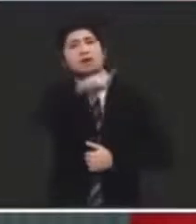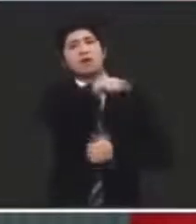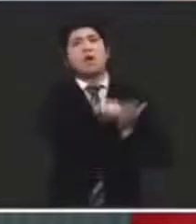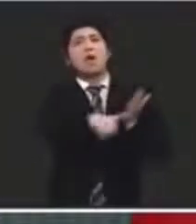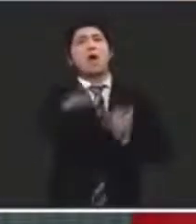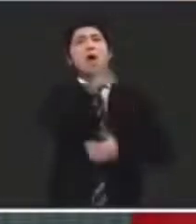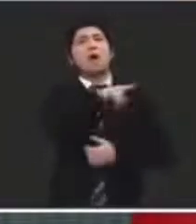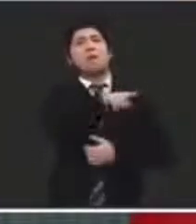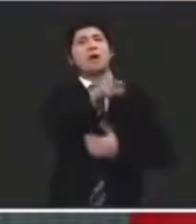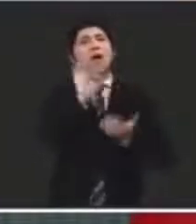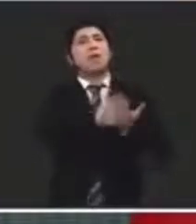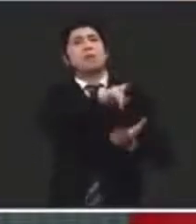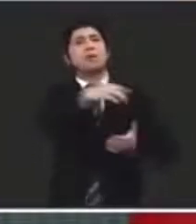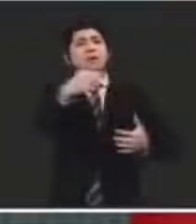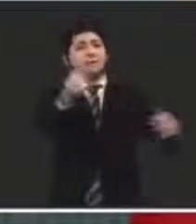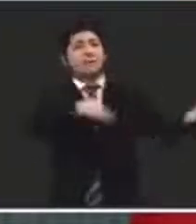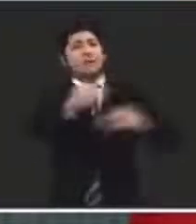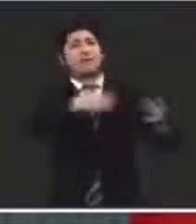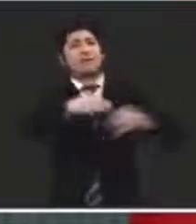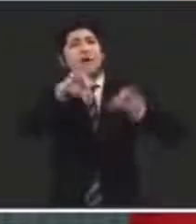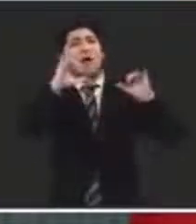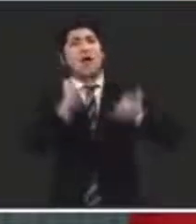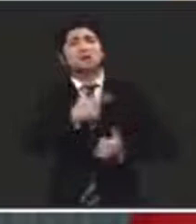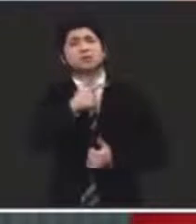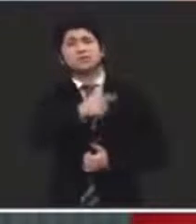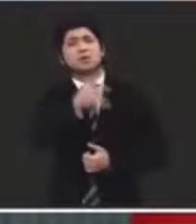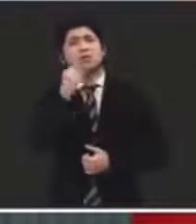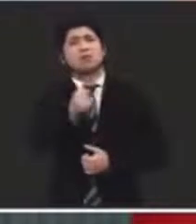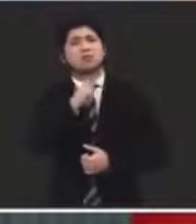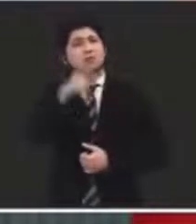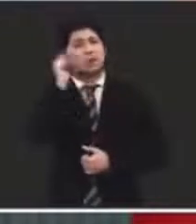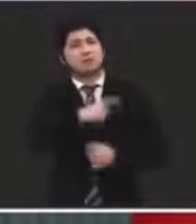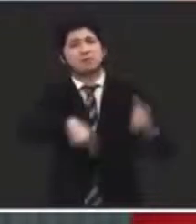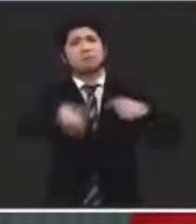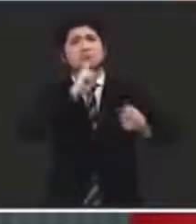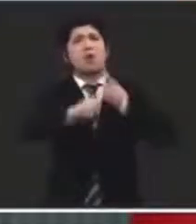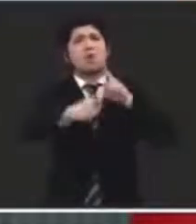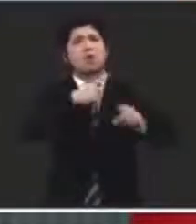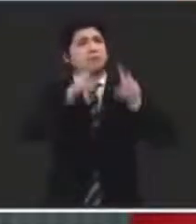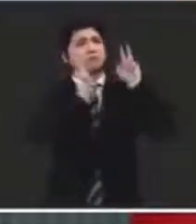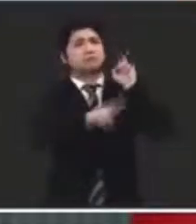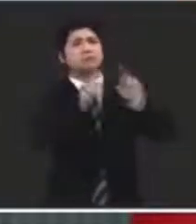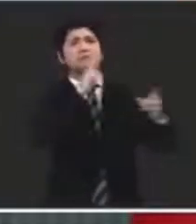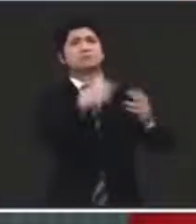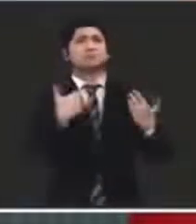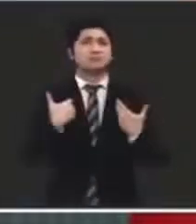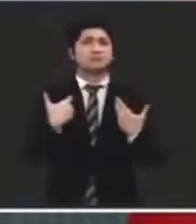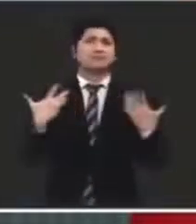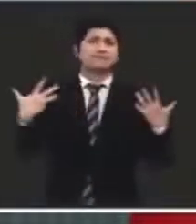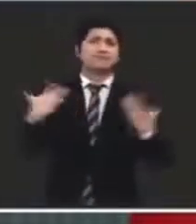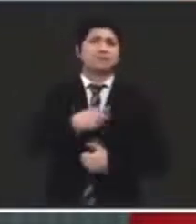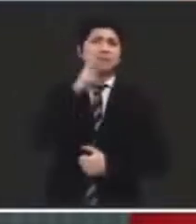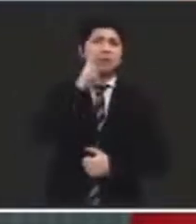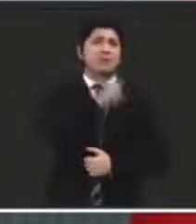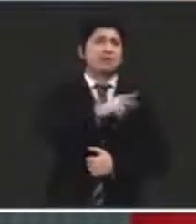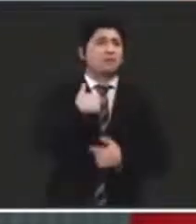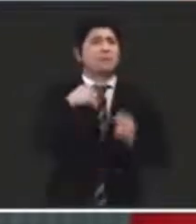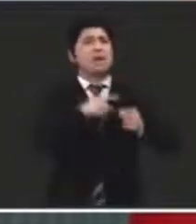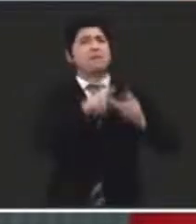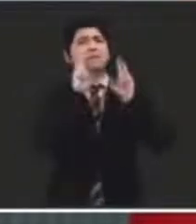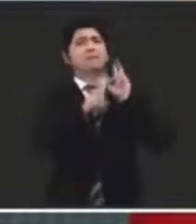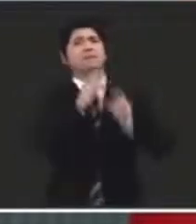buram buram tahrik ve provokasyon kokan politikalarını ibretle takip ediyoruz